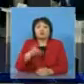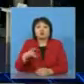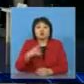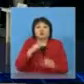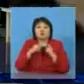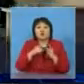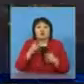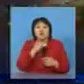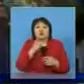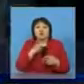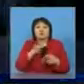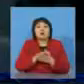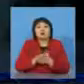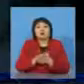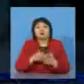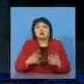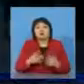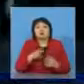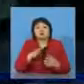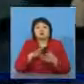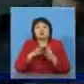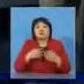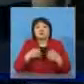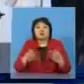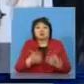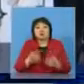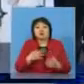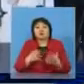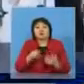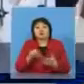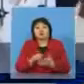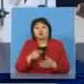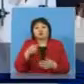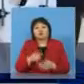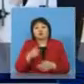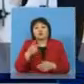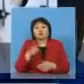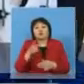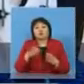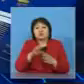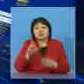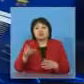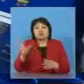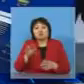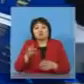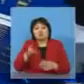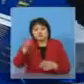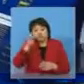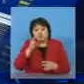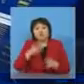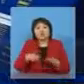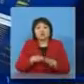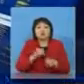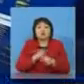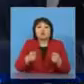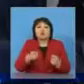республиканском форуме первичных профсоюзных организаций системы здравоохранения приняли участие 1200 делегатов со всех регионов страны, а также